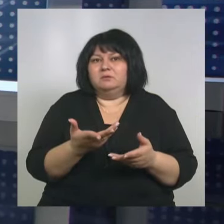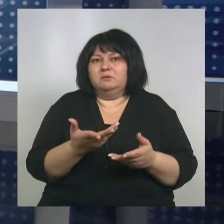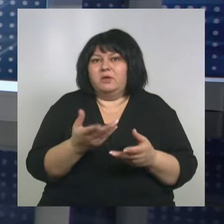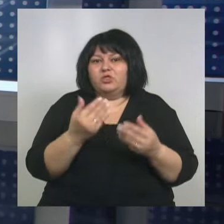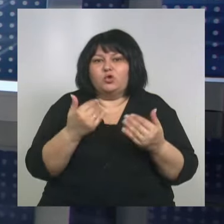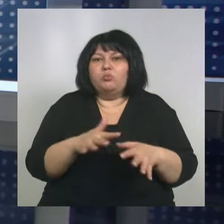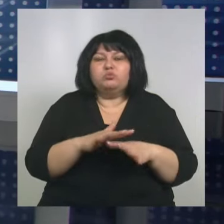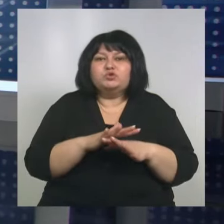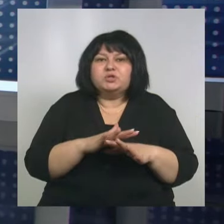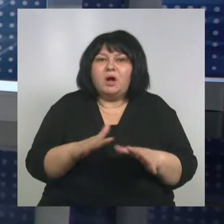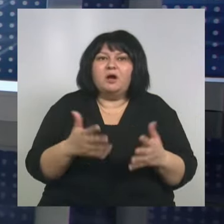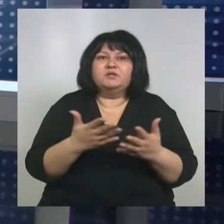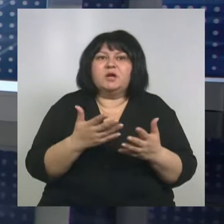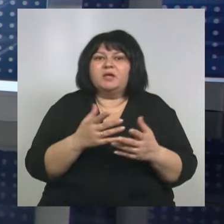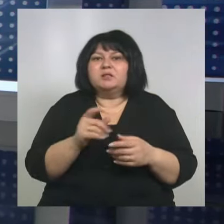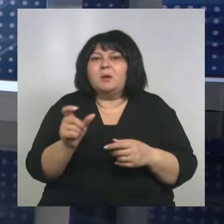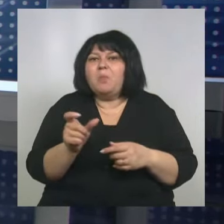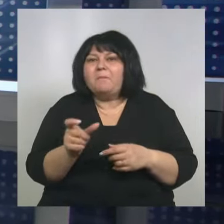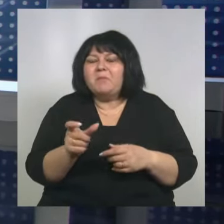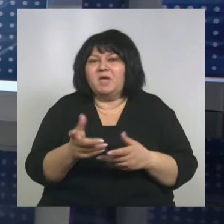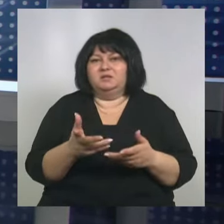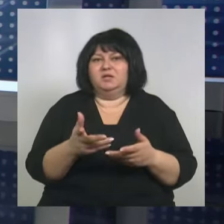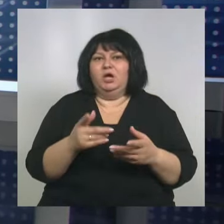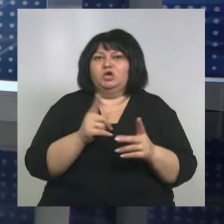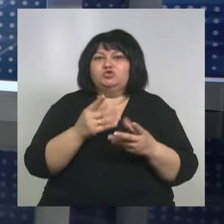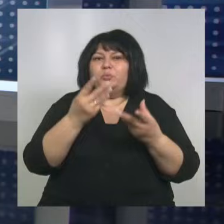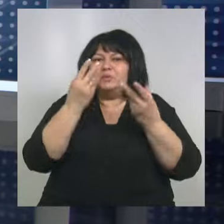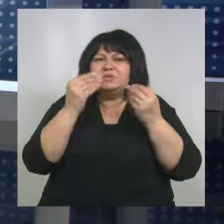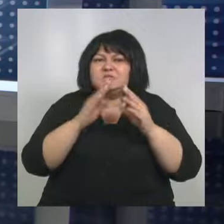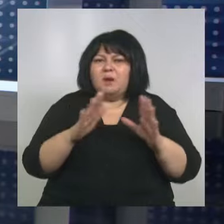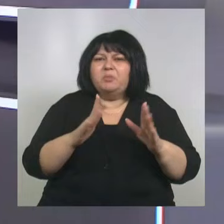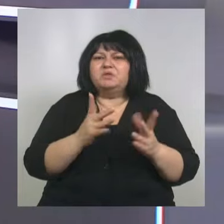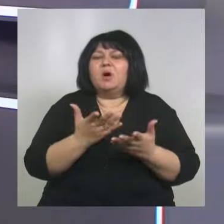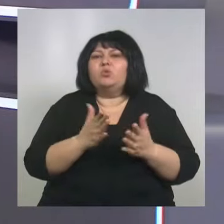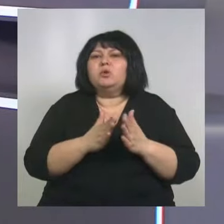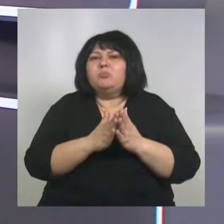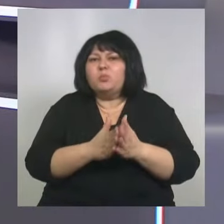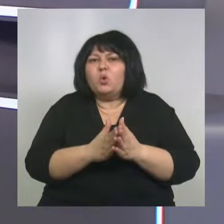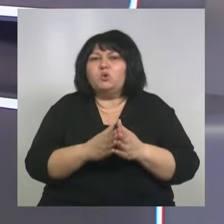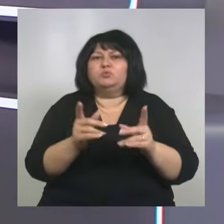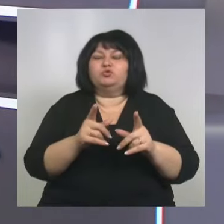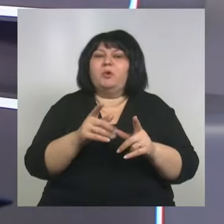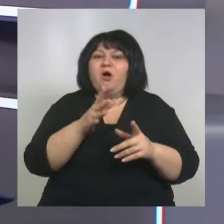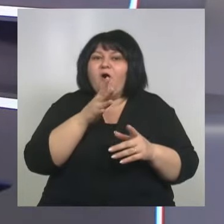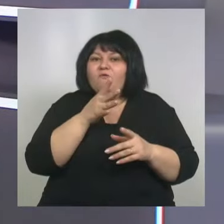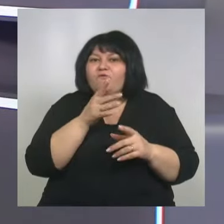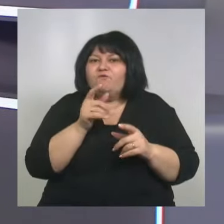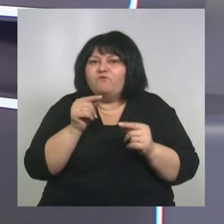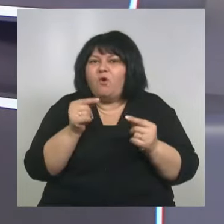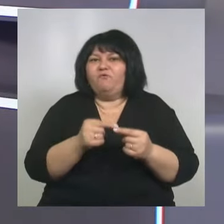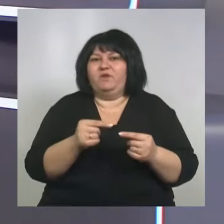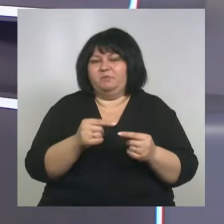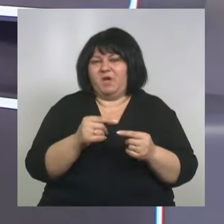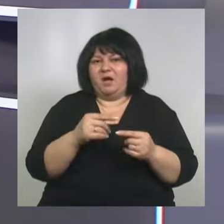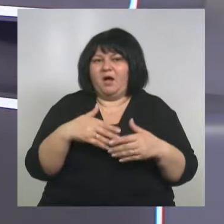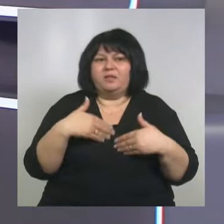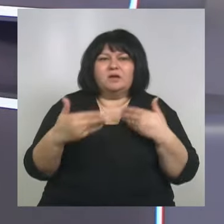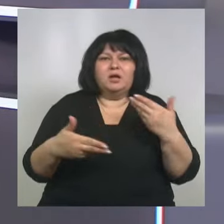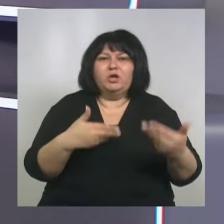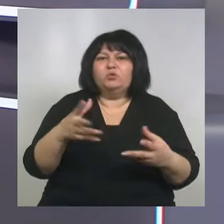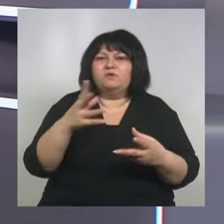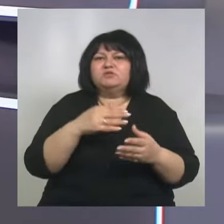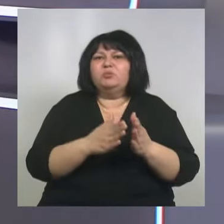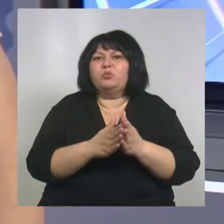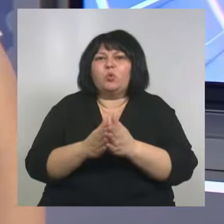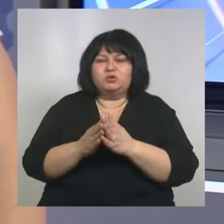не упускаете какие-то моменты чтобы там не забыть какую-то просьбу чтобы всем вовремя откликнуться на все просьбы